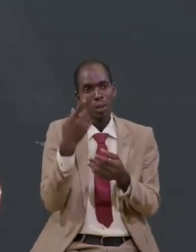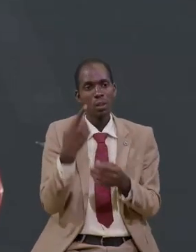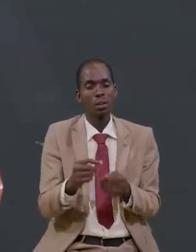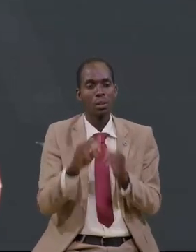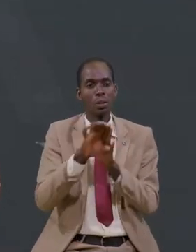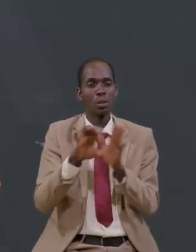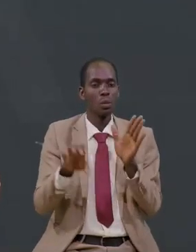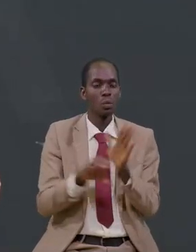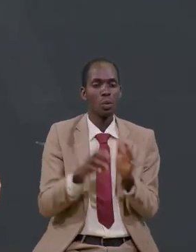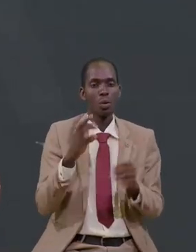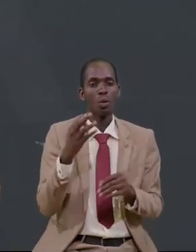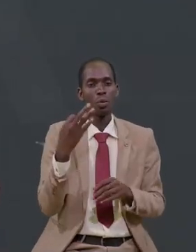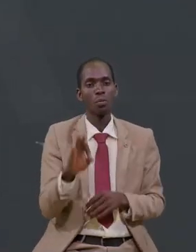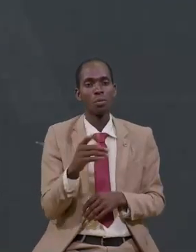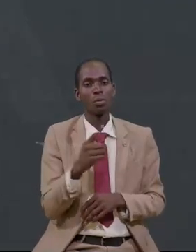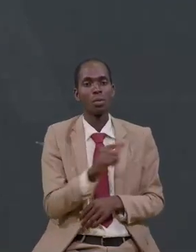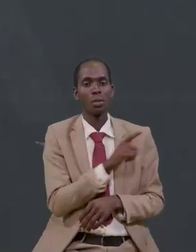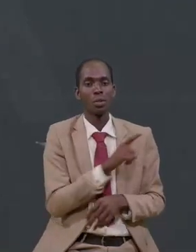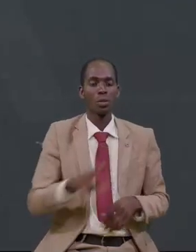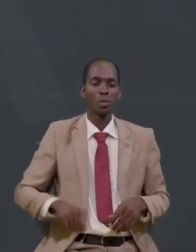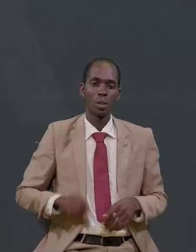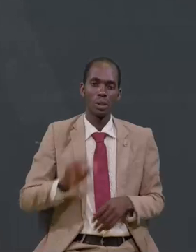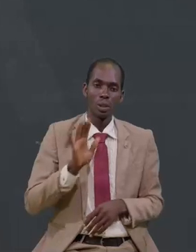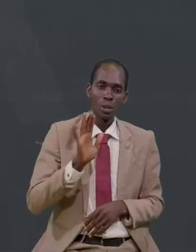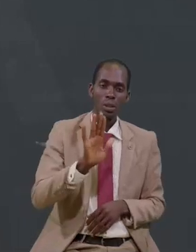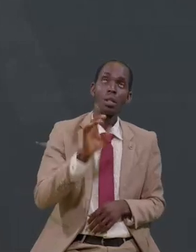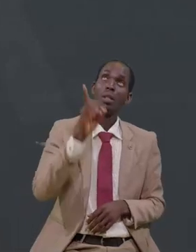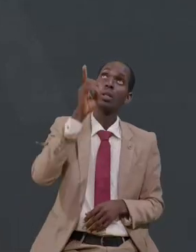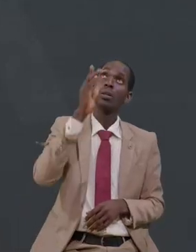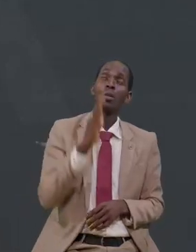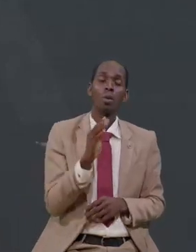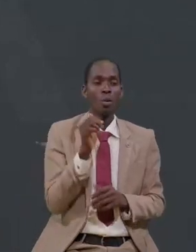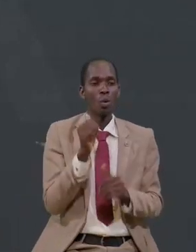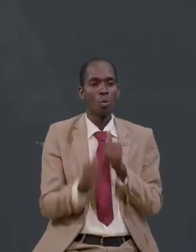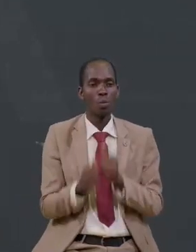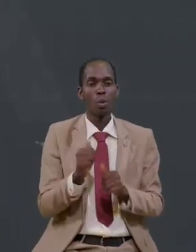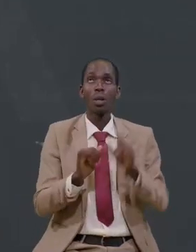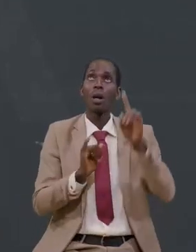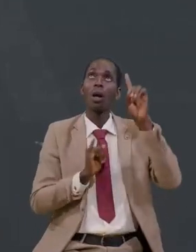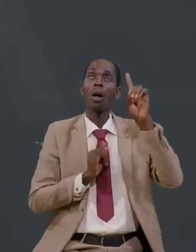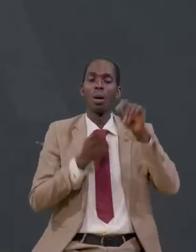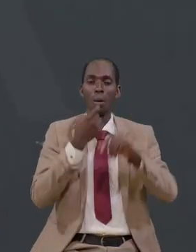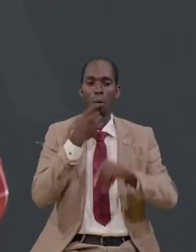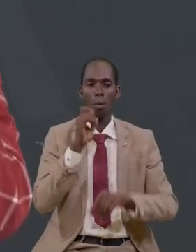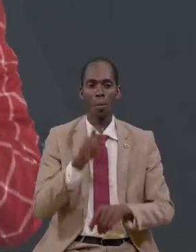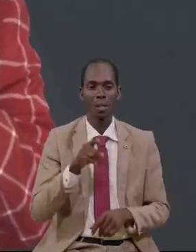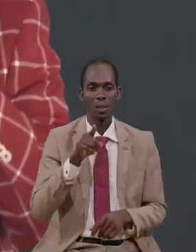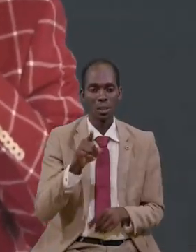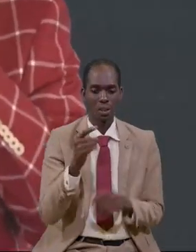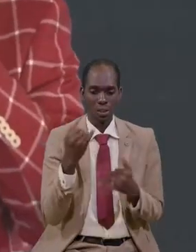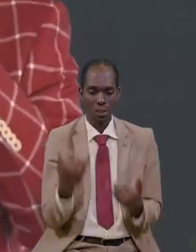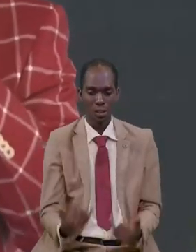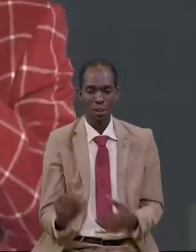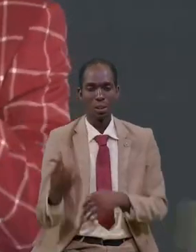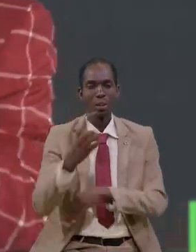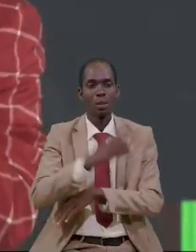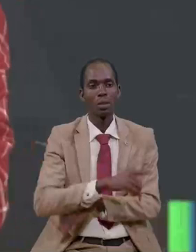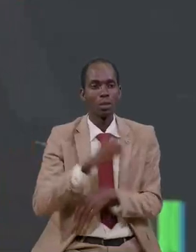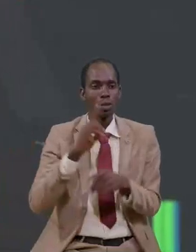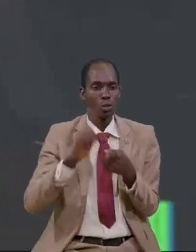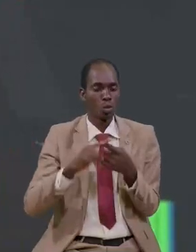ton Dieu, que je te prescris aujourd'hui, lorsque tu les observeras et